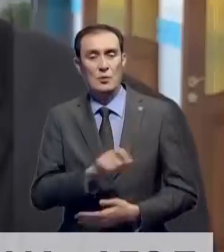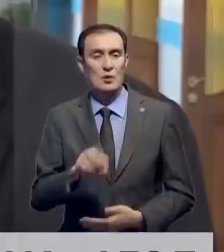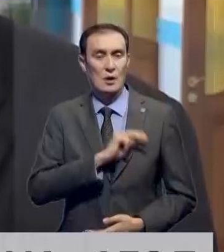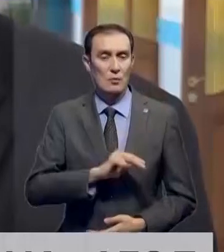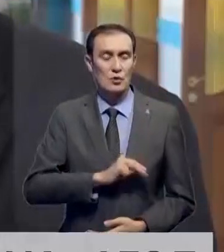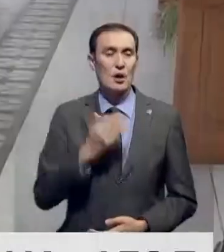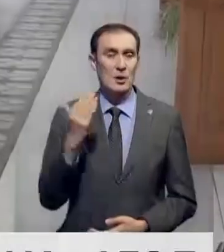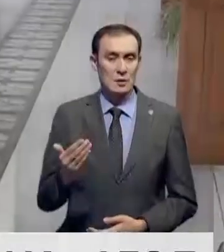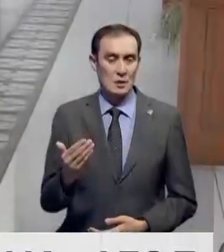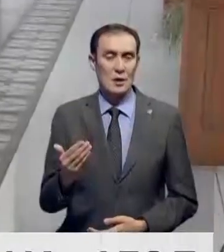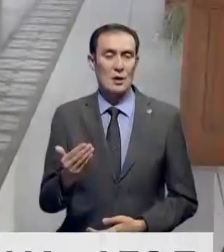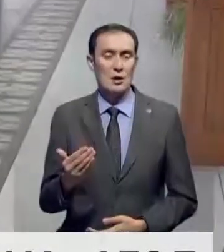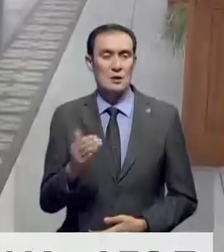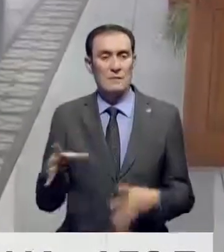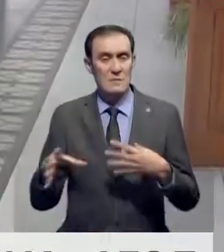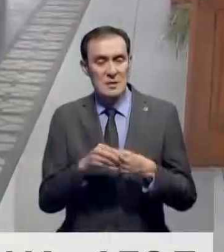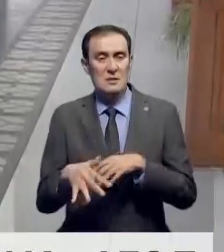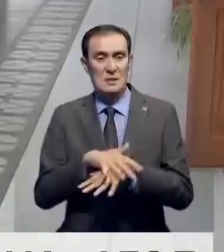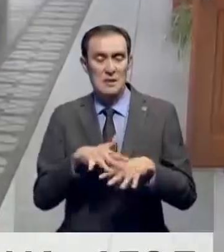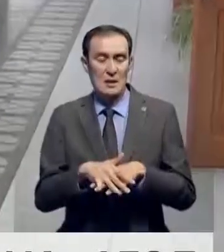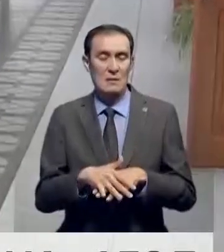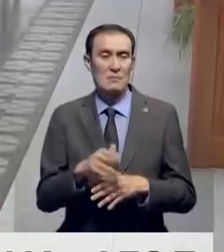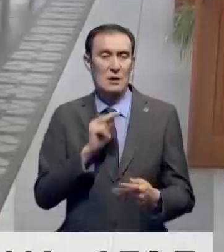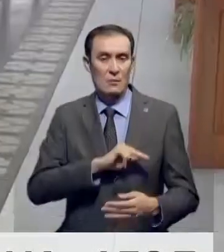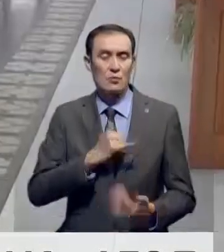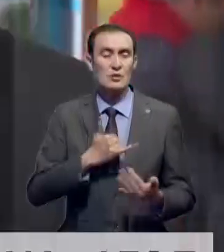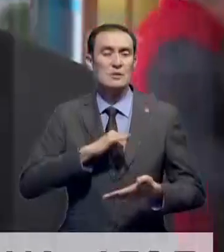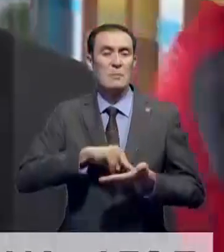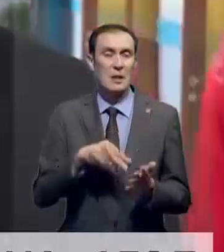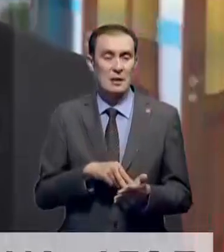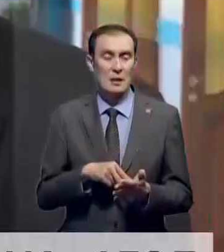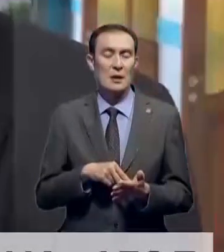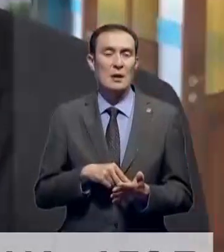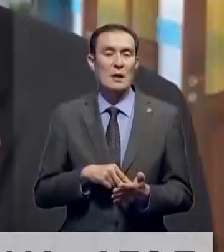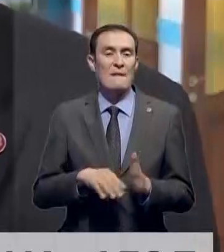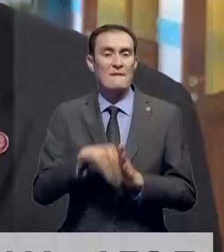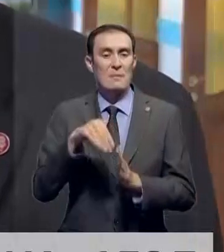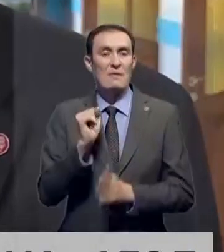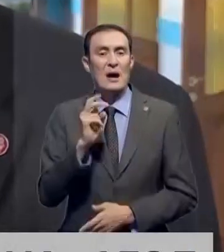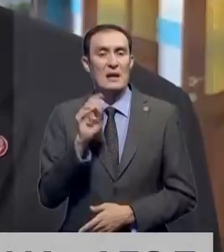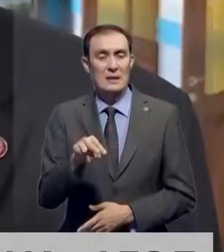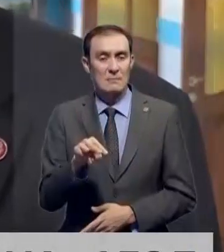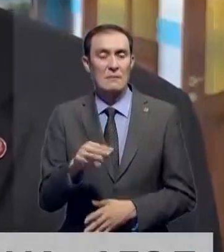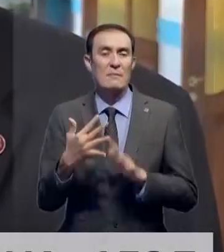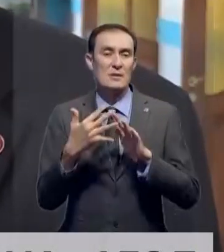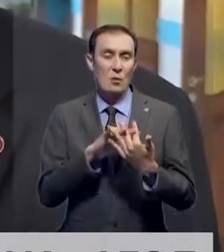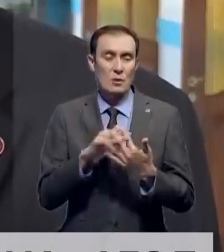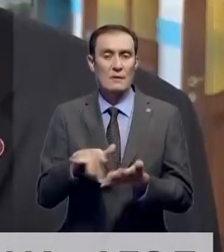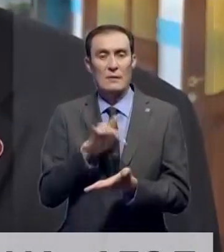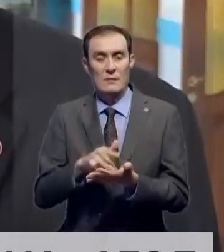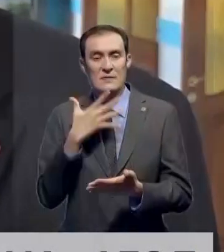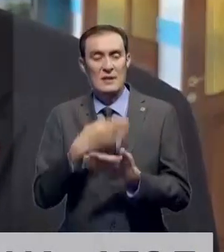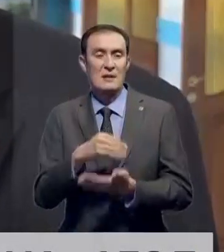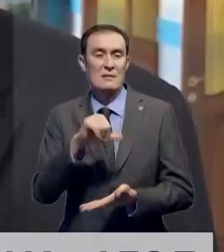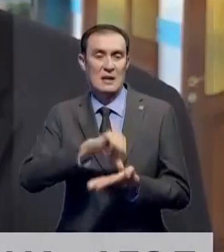и они работают с населением. Но сейчас у нас планы, это мы участвуем в выборах акимов районных и поселковых, и выдвигаем